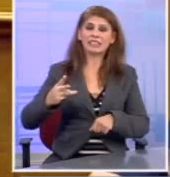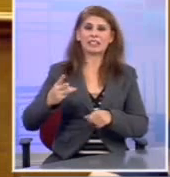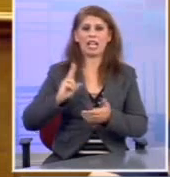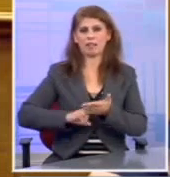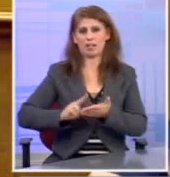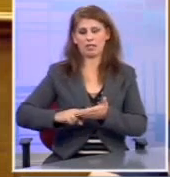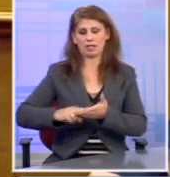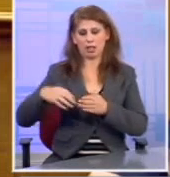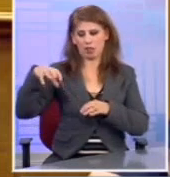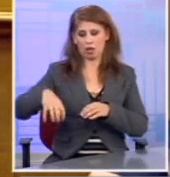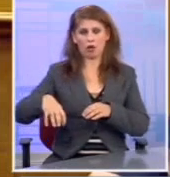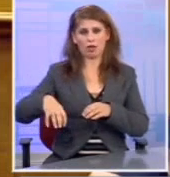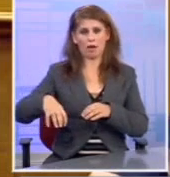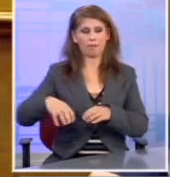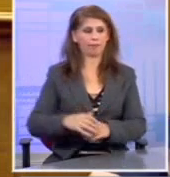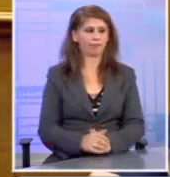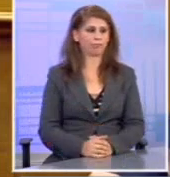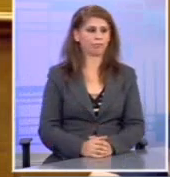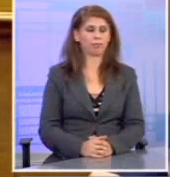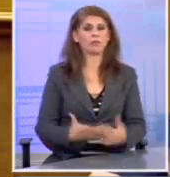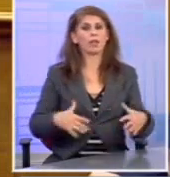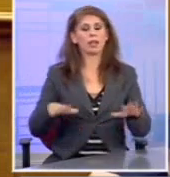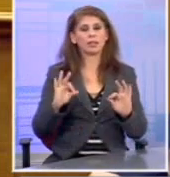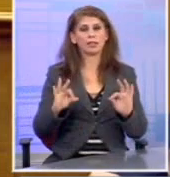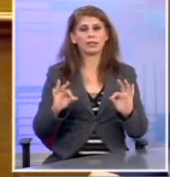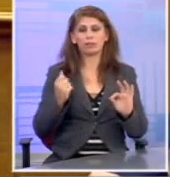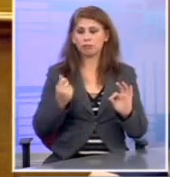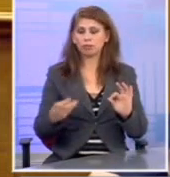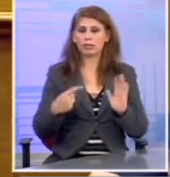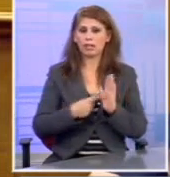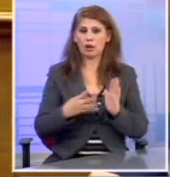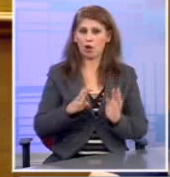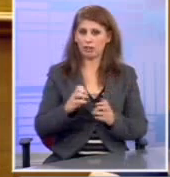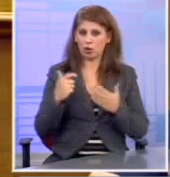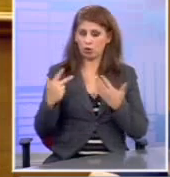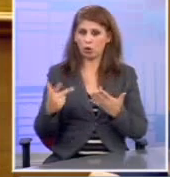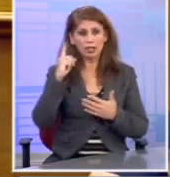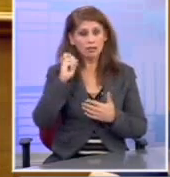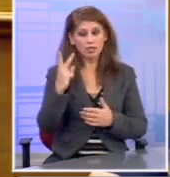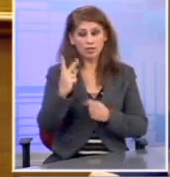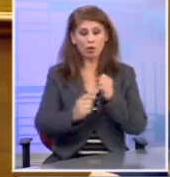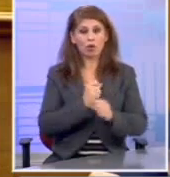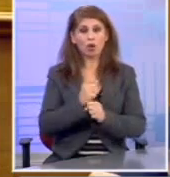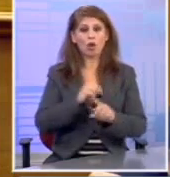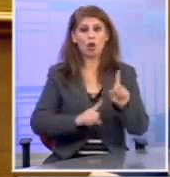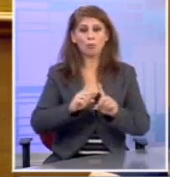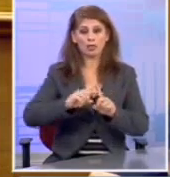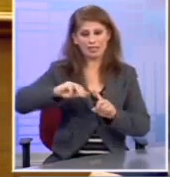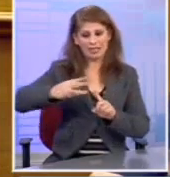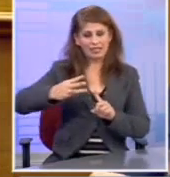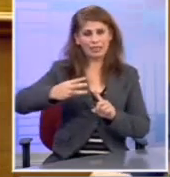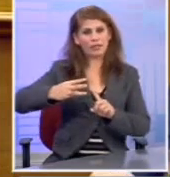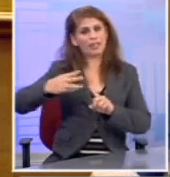κατηγορία, η οποία έχει ξεκινήσει να μετράει από το 98. Ξέρουμε όλοι σε δύο χρόνια όσοι είναι σήμερα στην τρίτη θα είναι στην